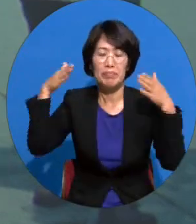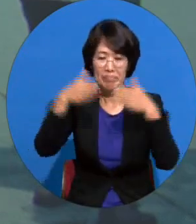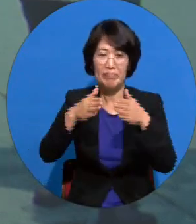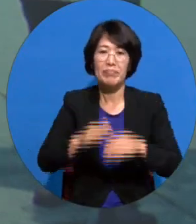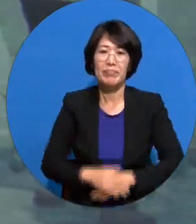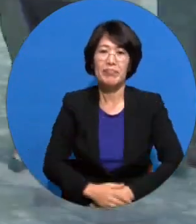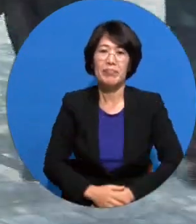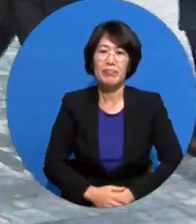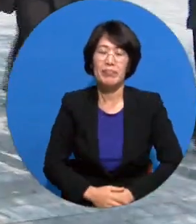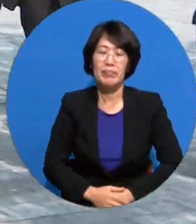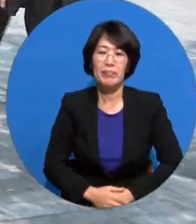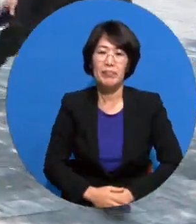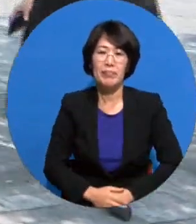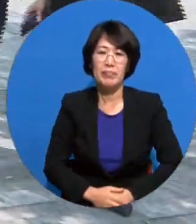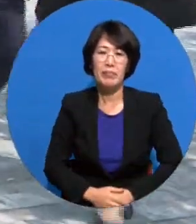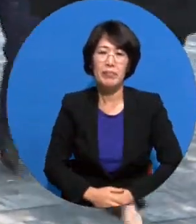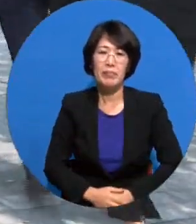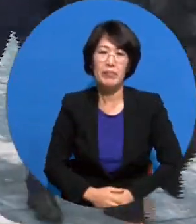기자입니다.